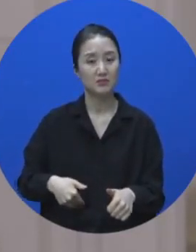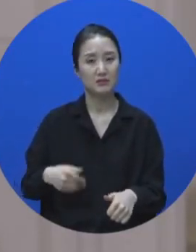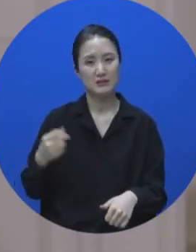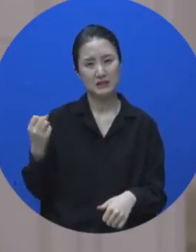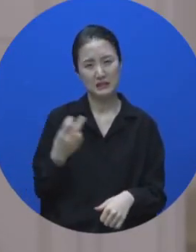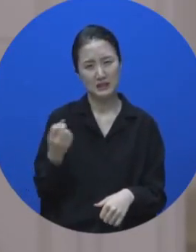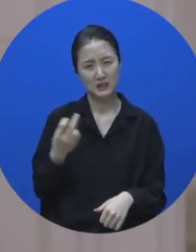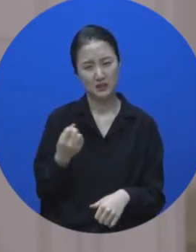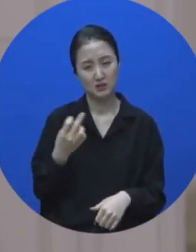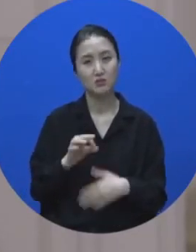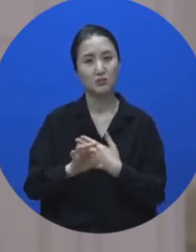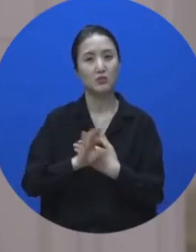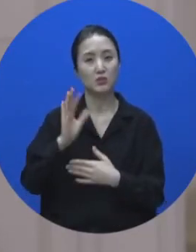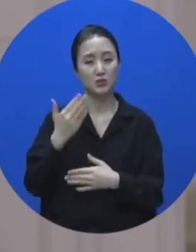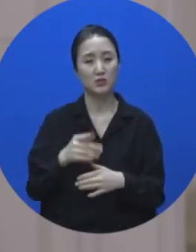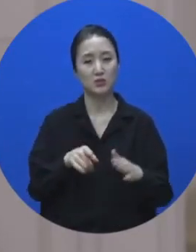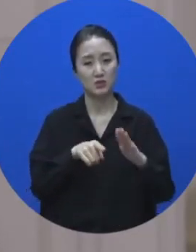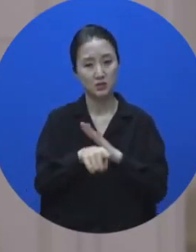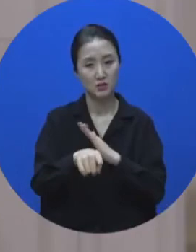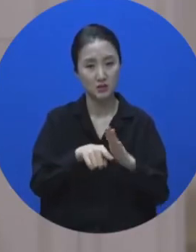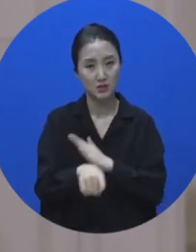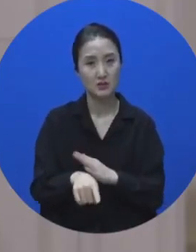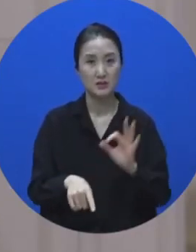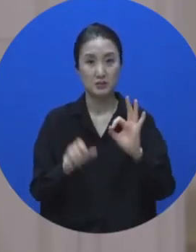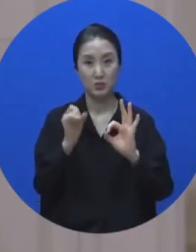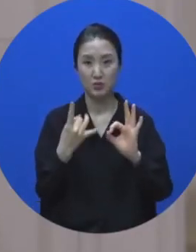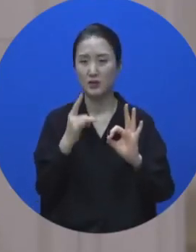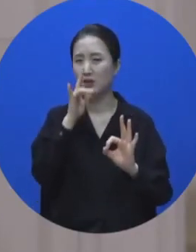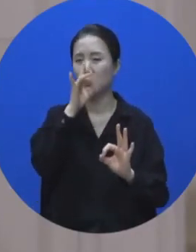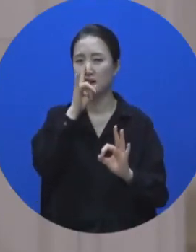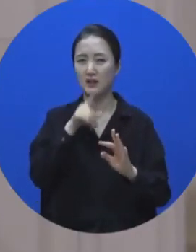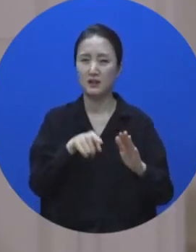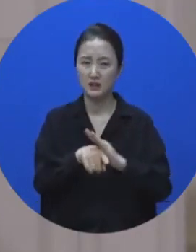번 가서는 절대 안 되죠. 100번은 가셔야